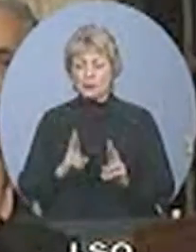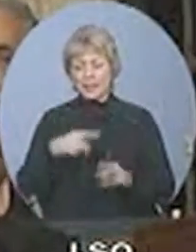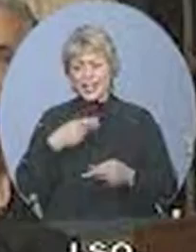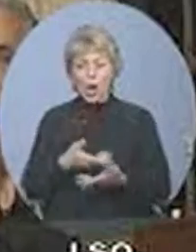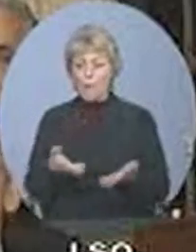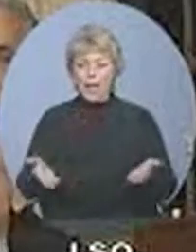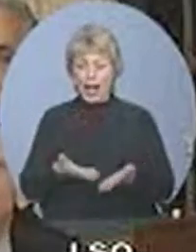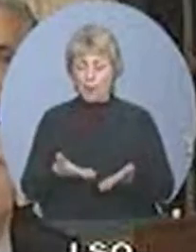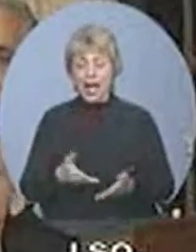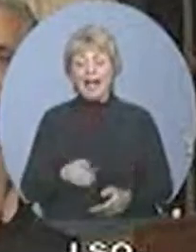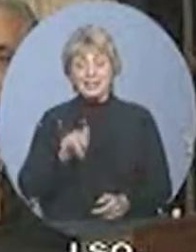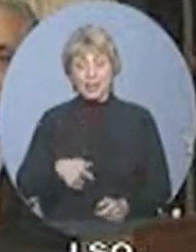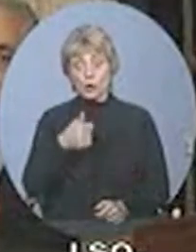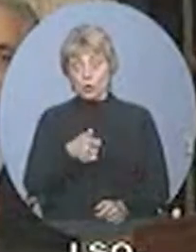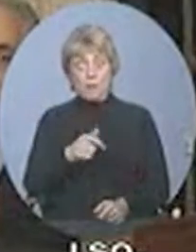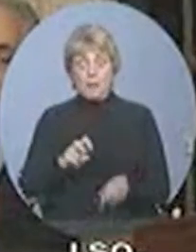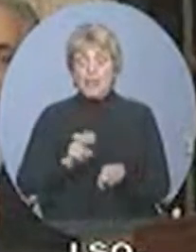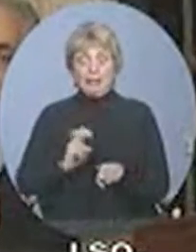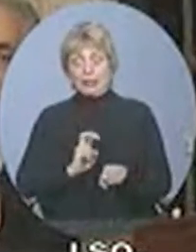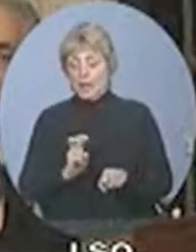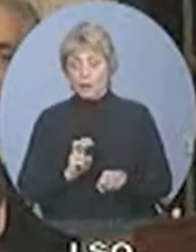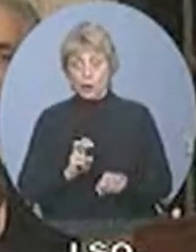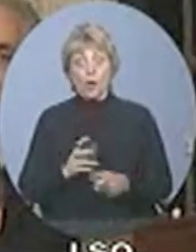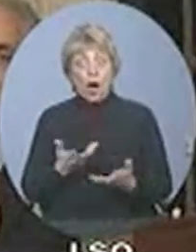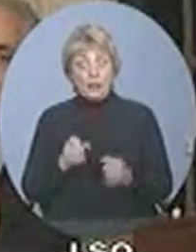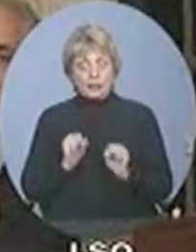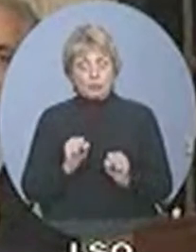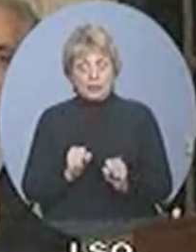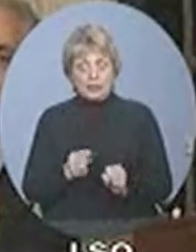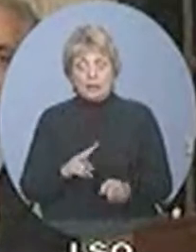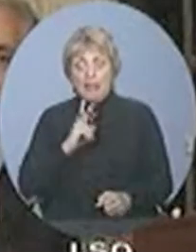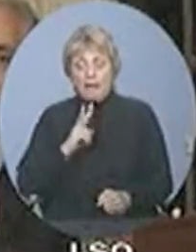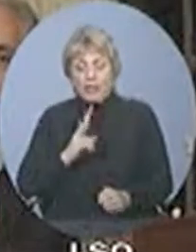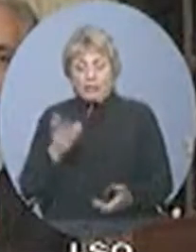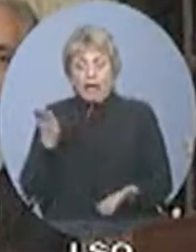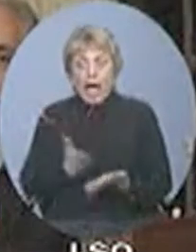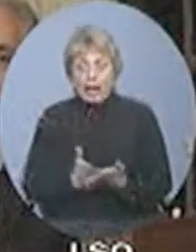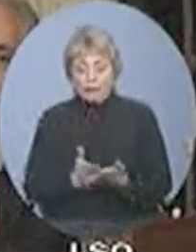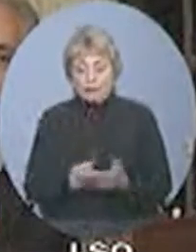c'est parce qu'il est pris de panique à l'idée que la vérité sorte. Que cache-t-il d'autre?